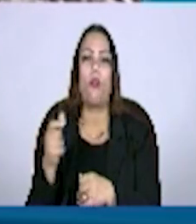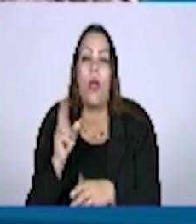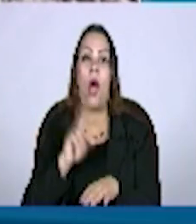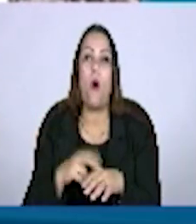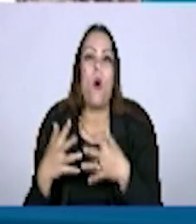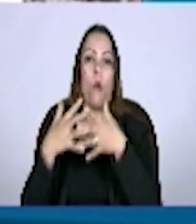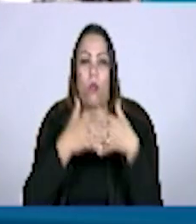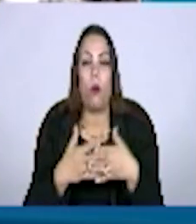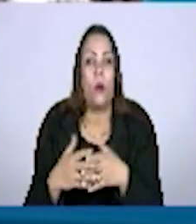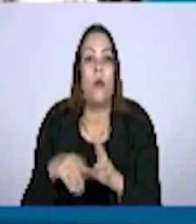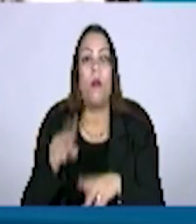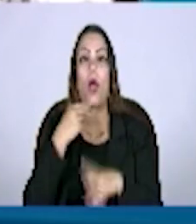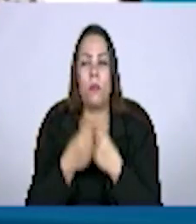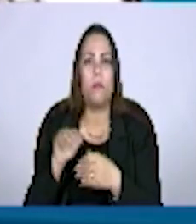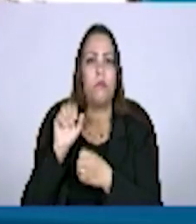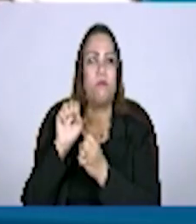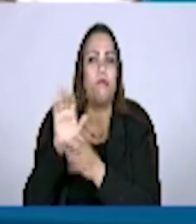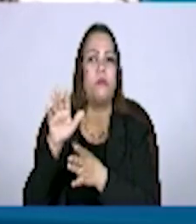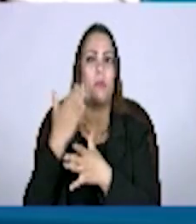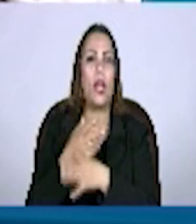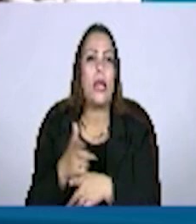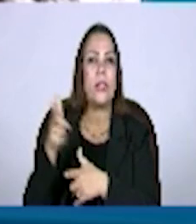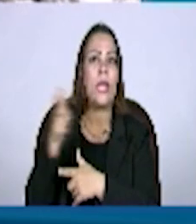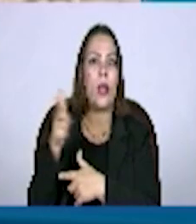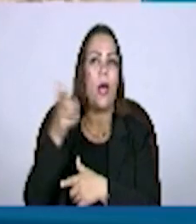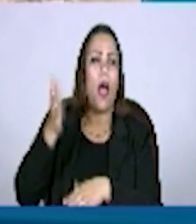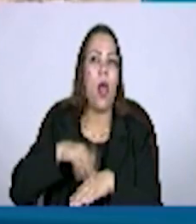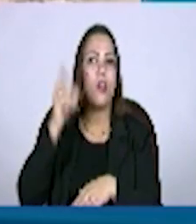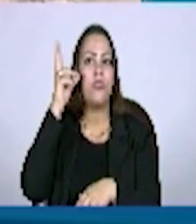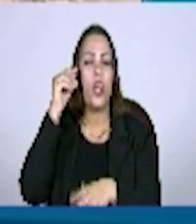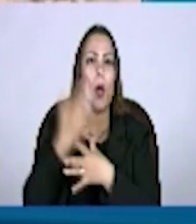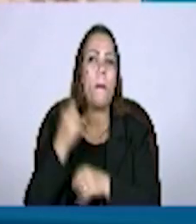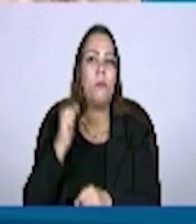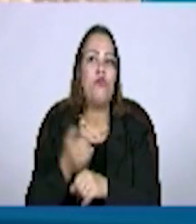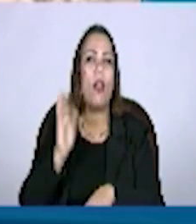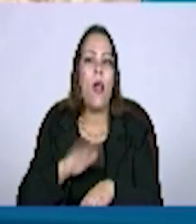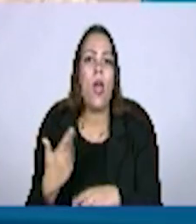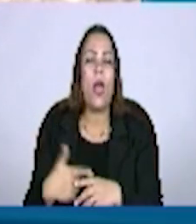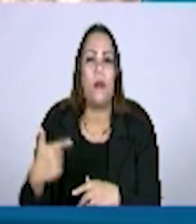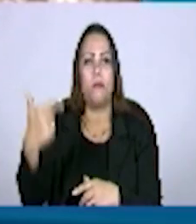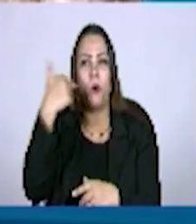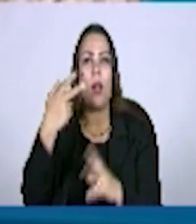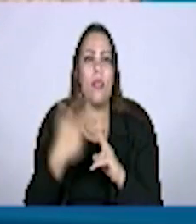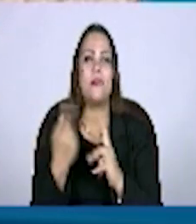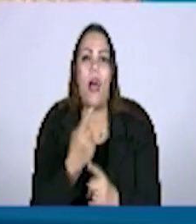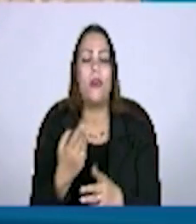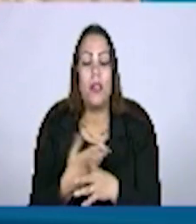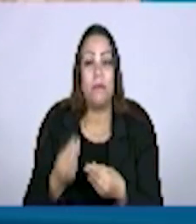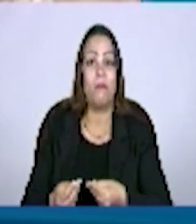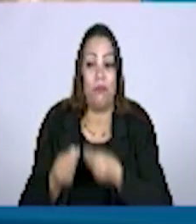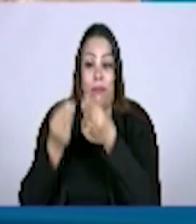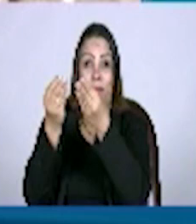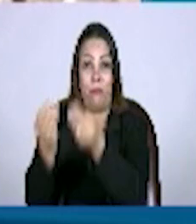المتحده وكده بيتكلموا وعلى غايه امتى هنفضل ندي سلاح لاسرائيل بهذه الطريقه والسلاح ده بيستخدم في قتل المدني يعني انت بتديله السلاح وبعدين تقول